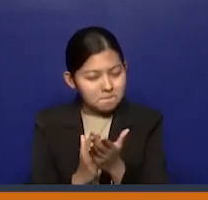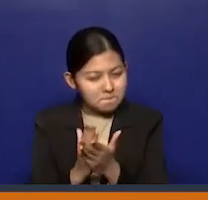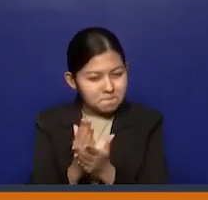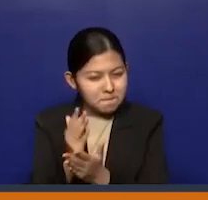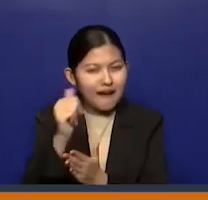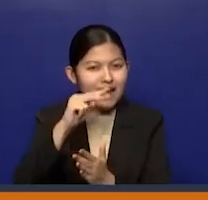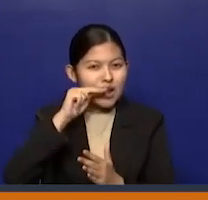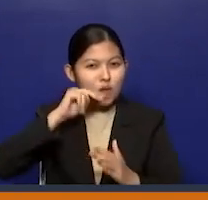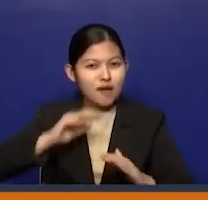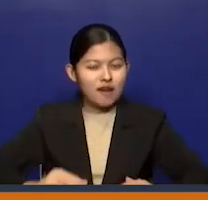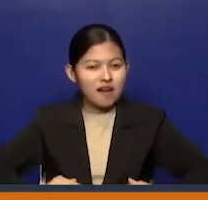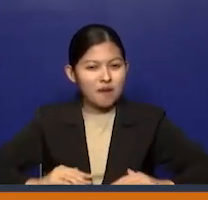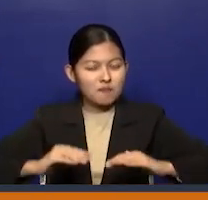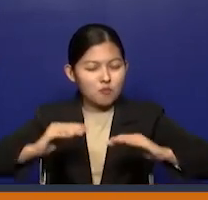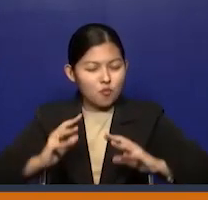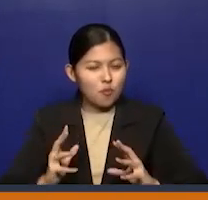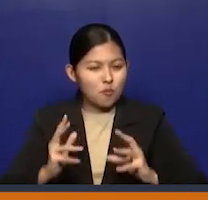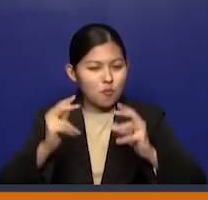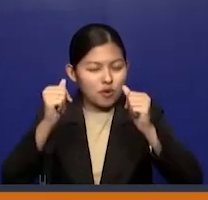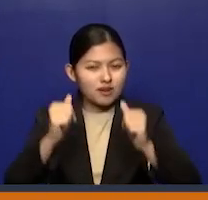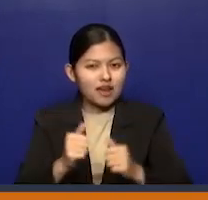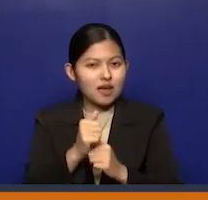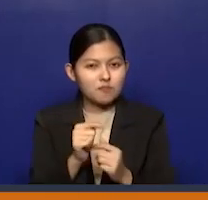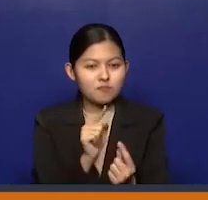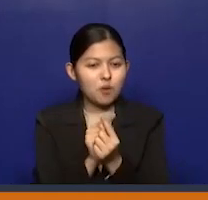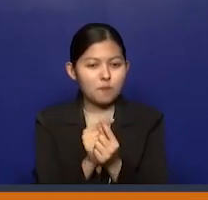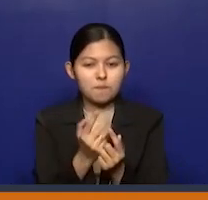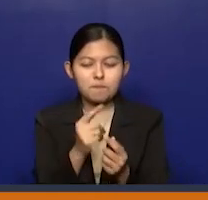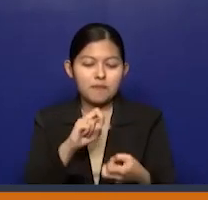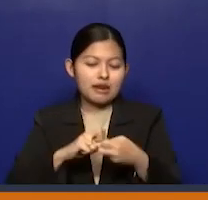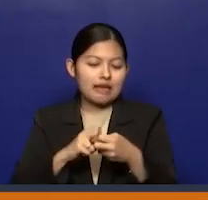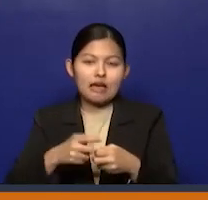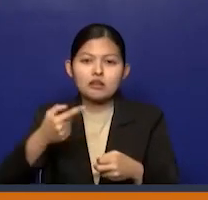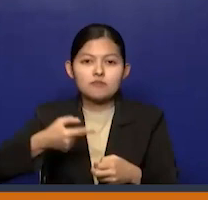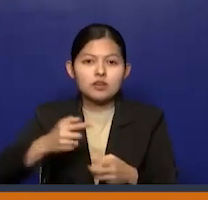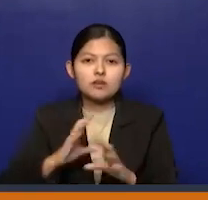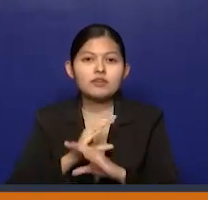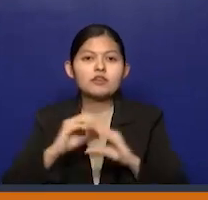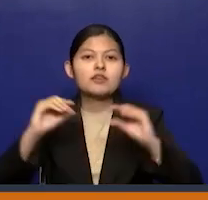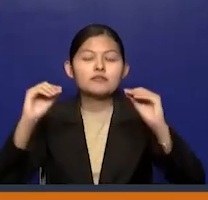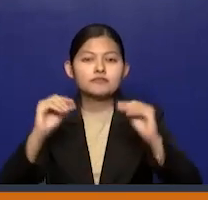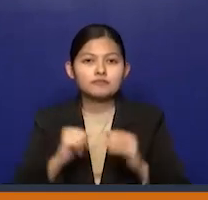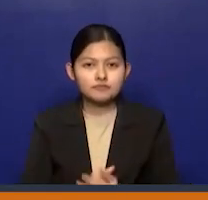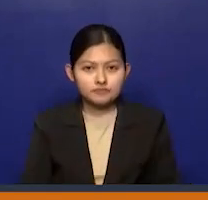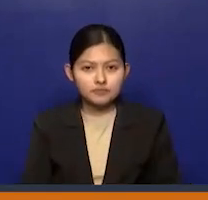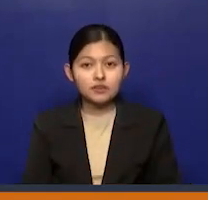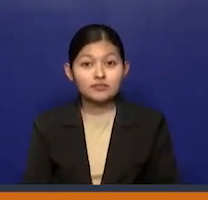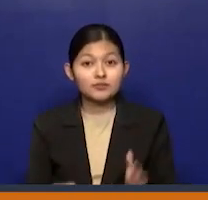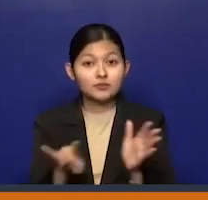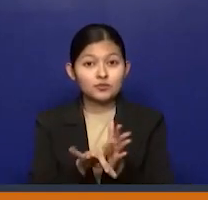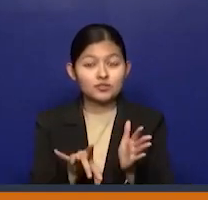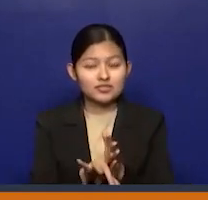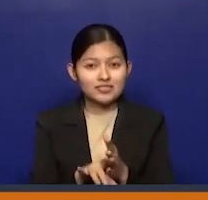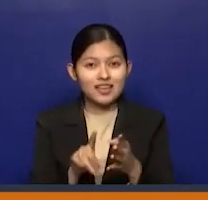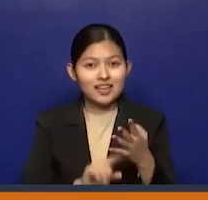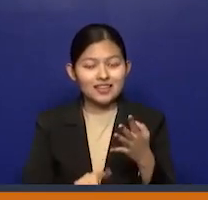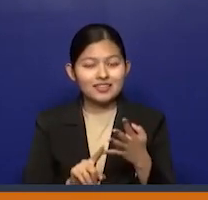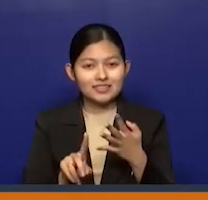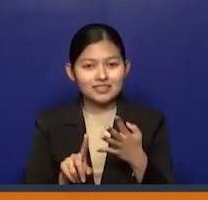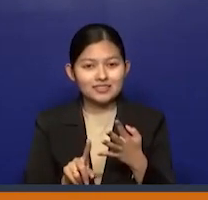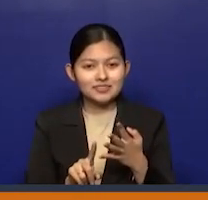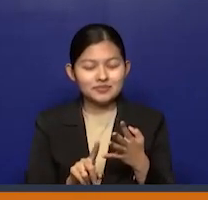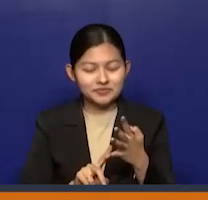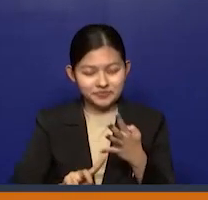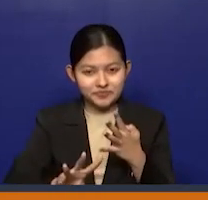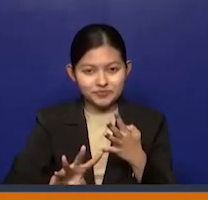ท่วมแบบนี้ได้และจะไม่กลับไปเผชิญกับปัญหาแบบนี้ซ้ำซากติดต่อไปและสุดท้ายนะครับท่านประธานครับผมคิดว่าคน